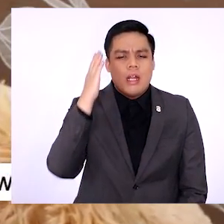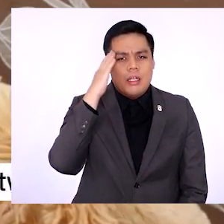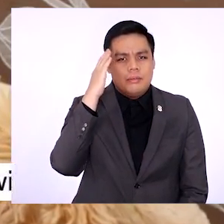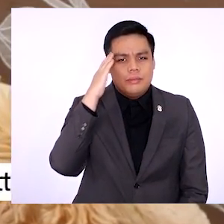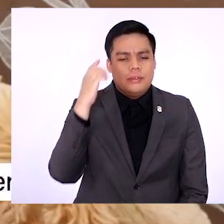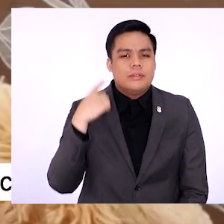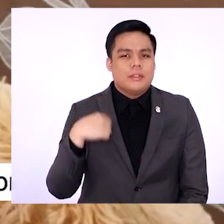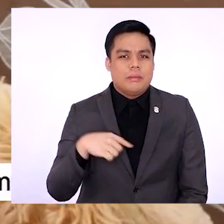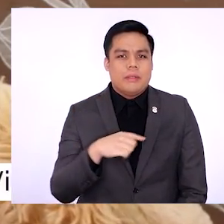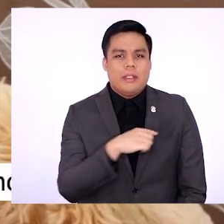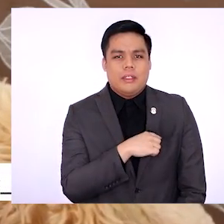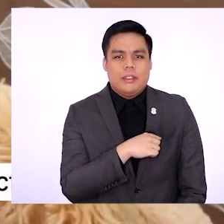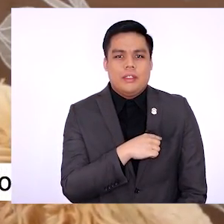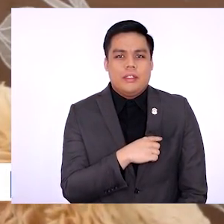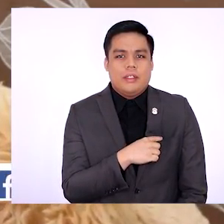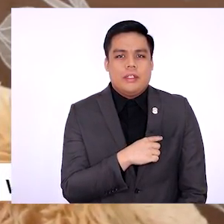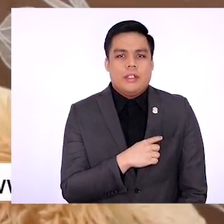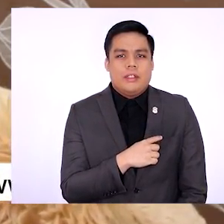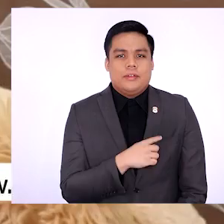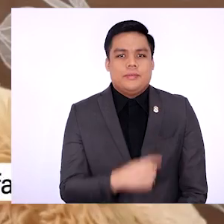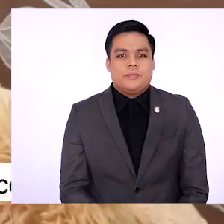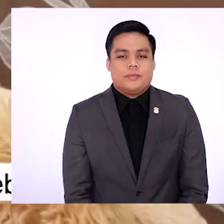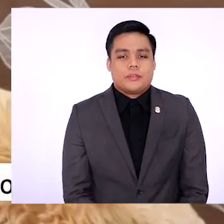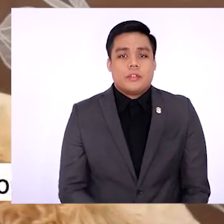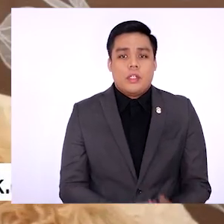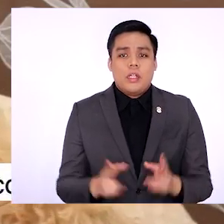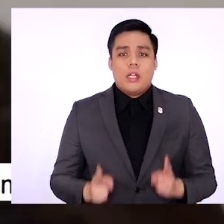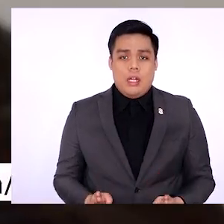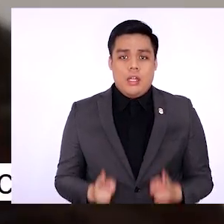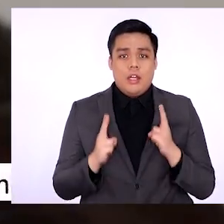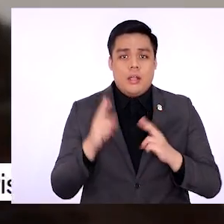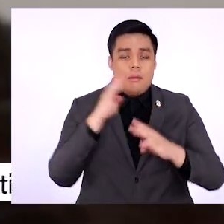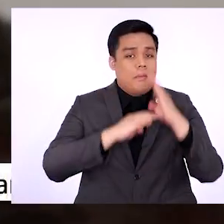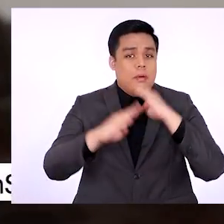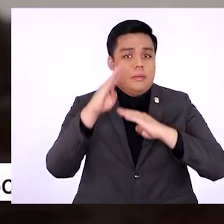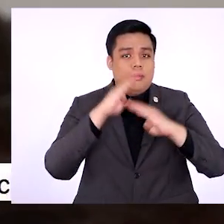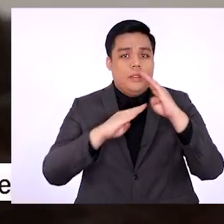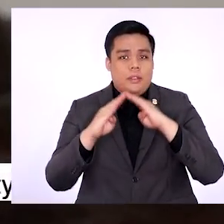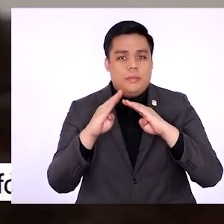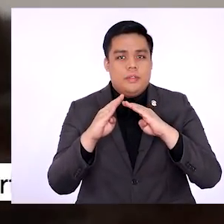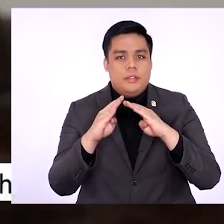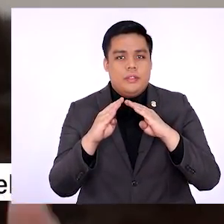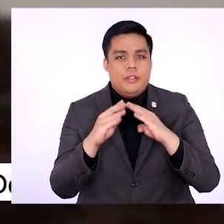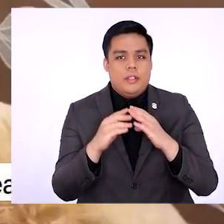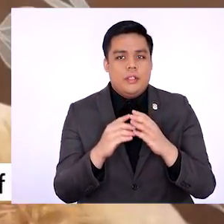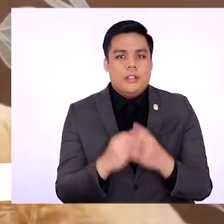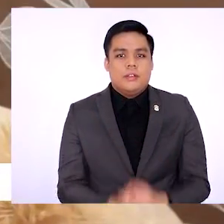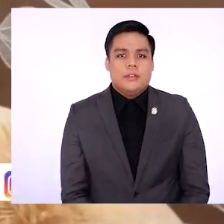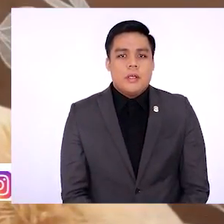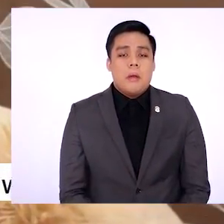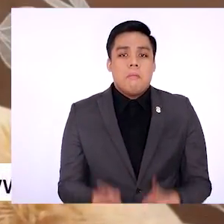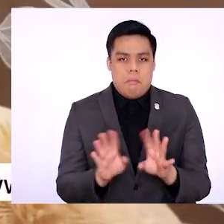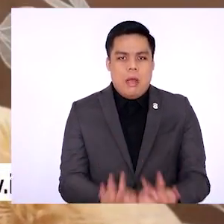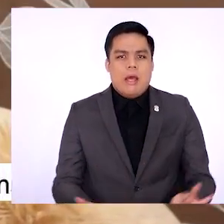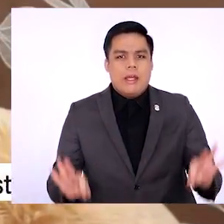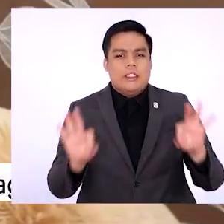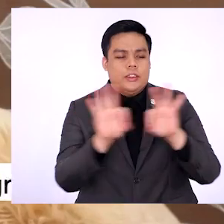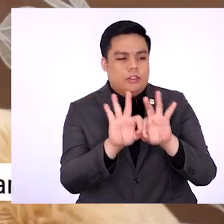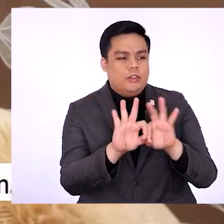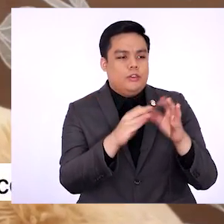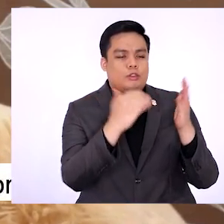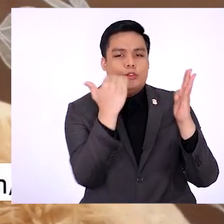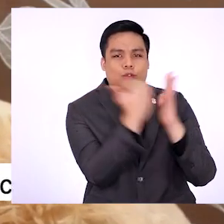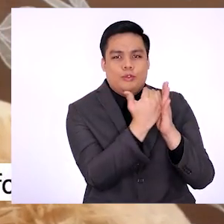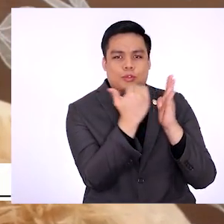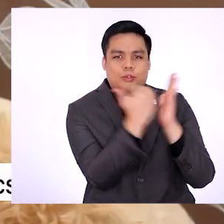natin, ang paggagamot ngayon, ang kalusugan, ang problema sa kalusugan, malaking halaga. Mas mahalaga ang prevention kaysa